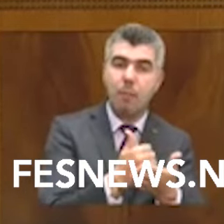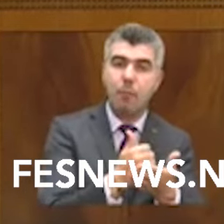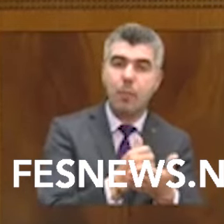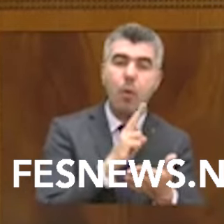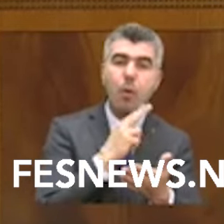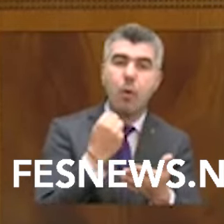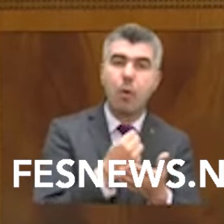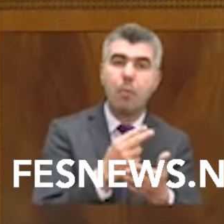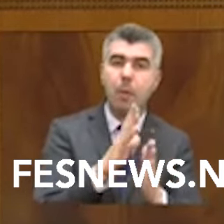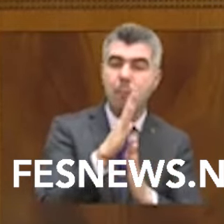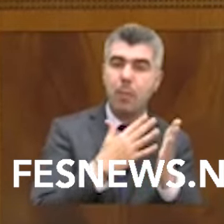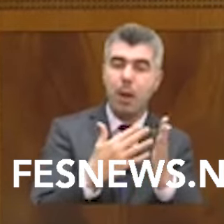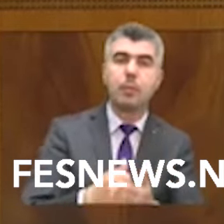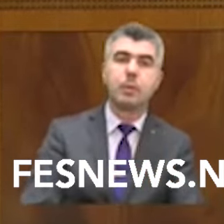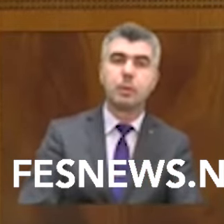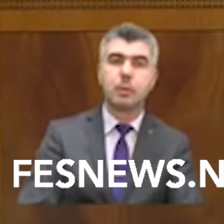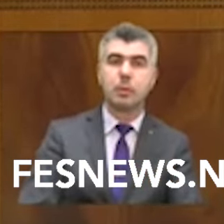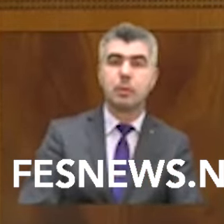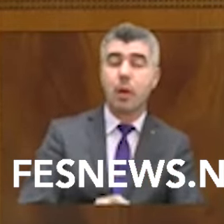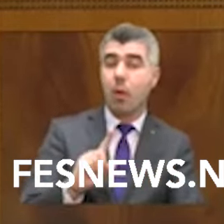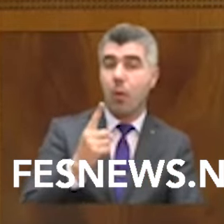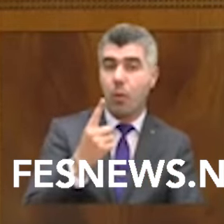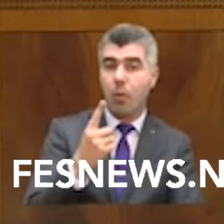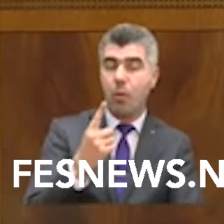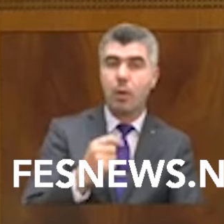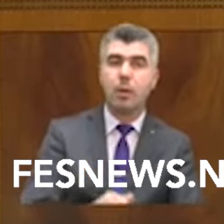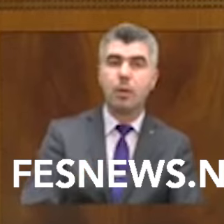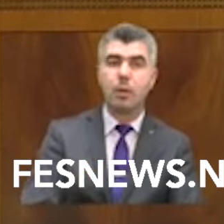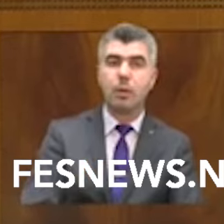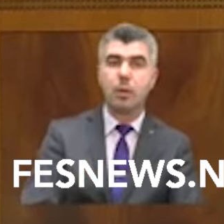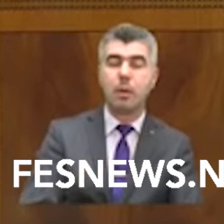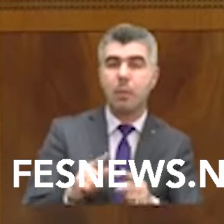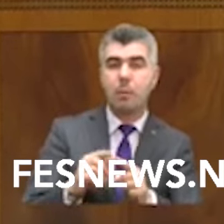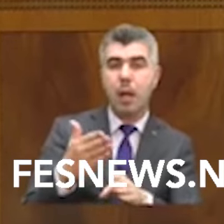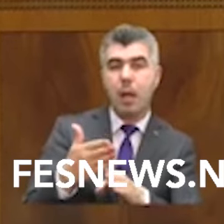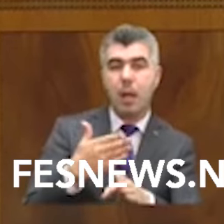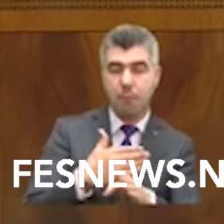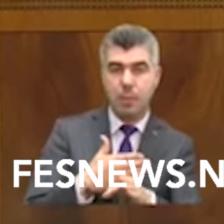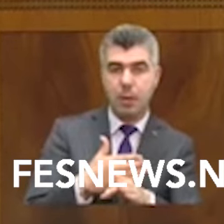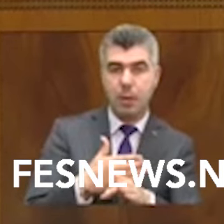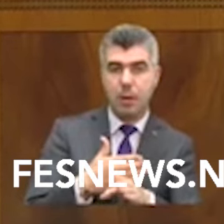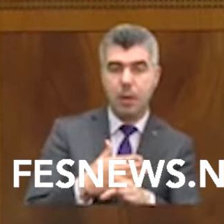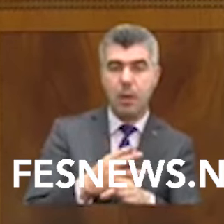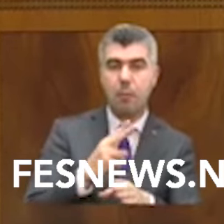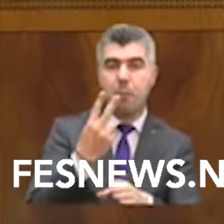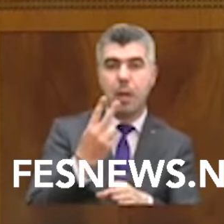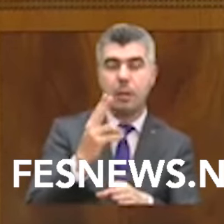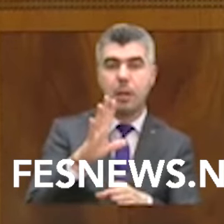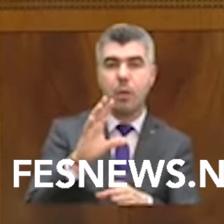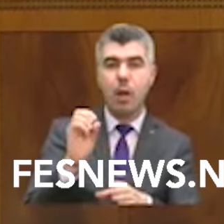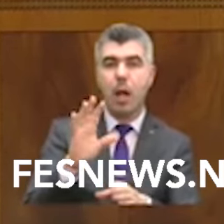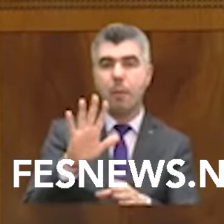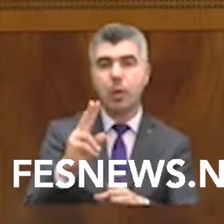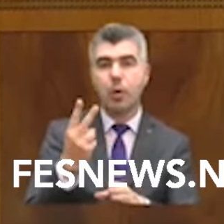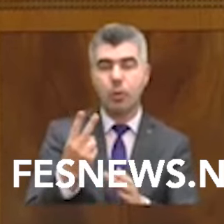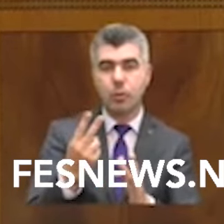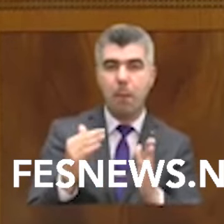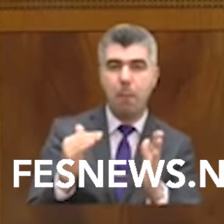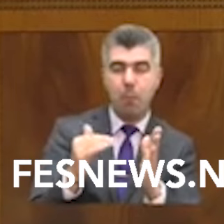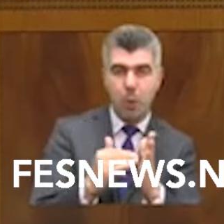أنواع السكن. اولا بالنسبه للوحدات اللي كانت في السيستم القديم ديال 250 الف درهم دون